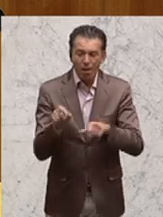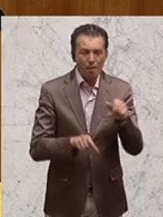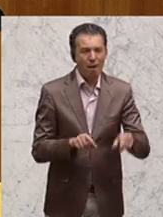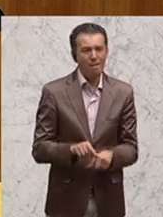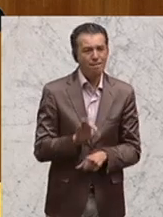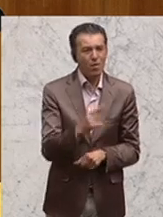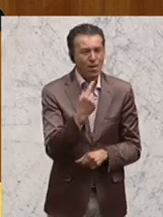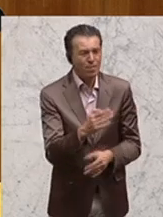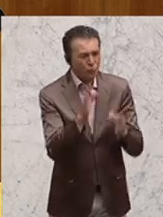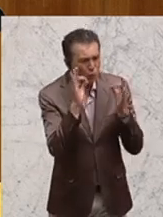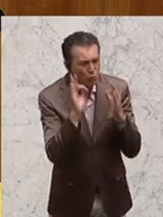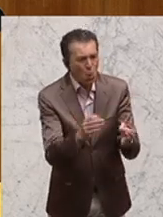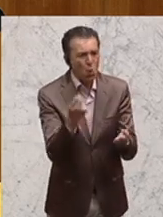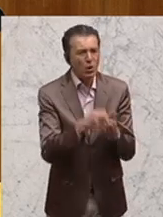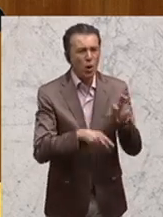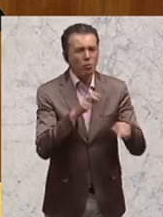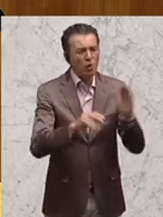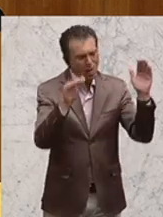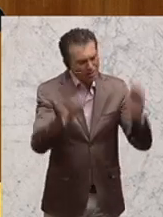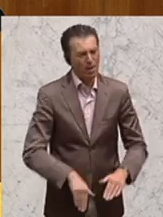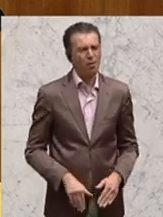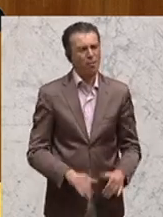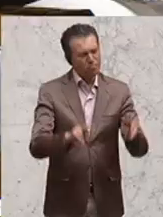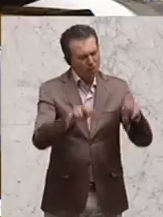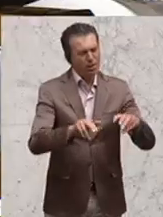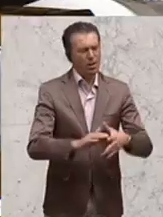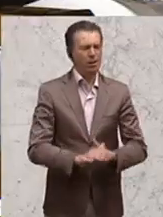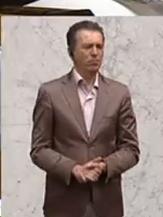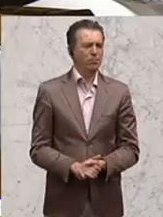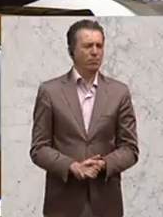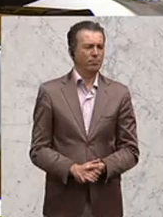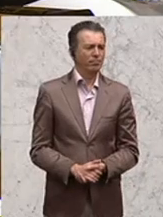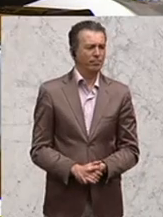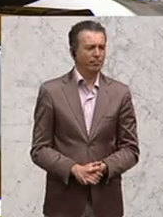es verdient, dass es eine entsprechende Lohnsteuersenkung gibt.